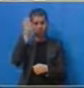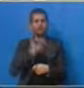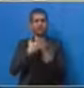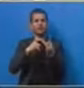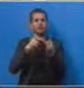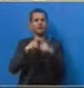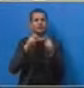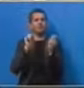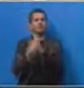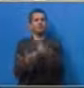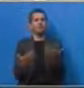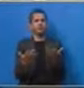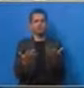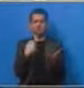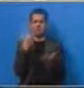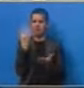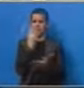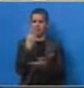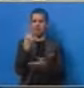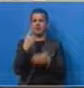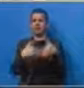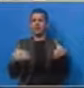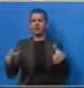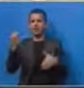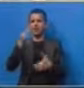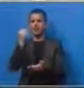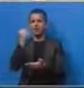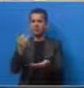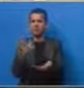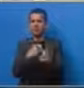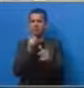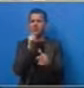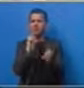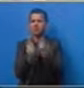keni parapar vetëm 41 milion euro për këtë forcë.